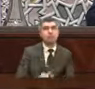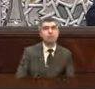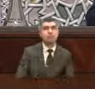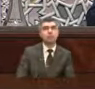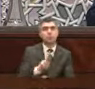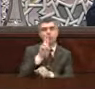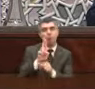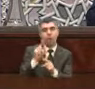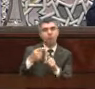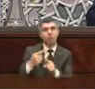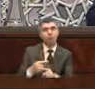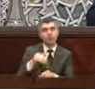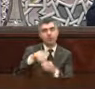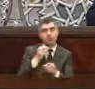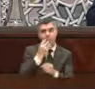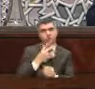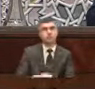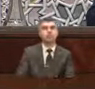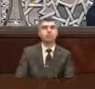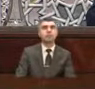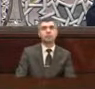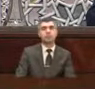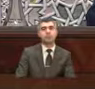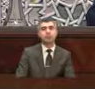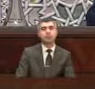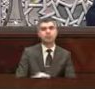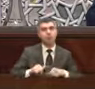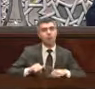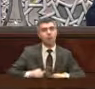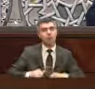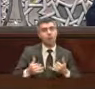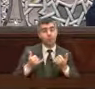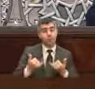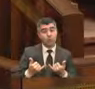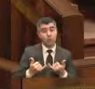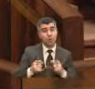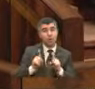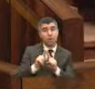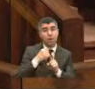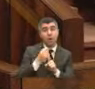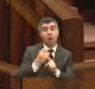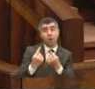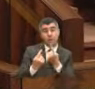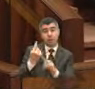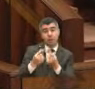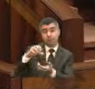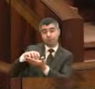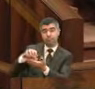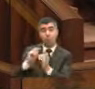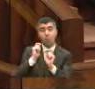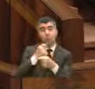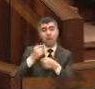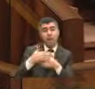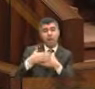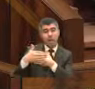الفريق الاشتراكي، تفضل. سيد الوزير، اليوم في قصيف جوج نقاط سوداء، في الساكه